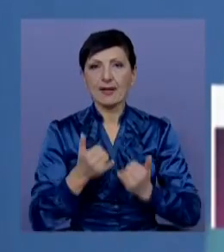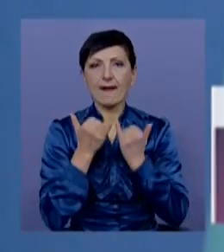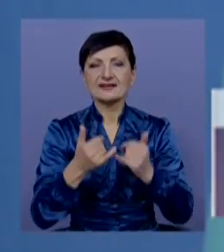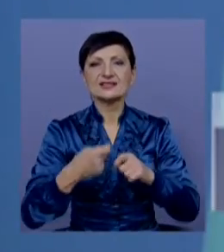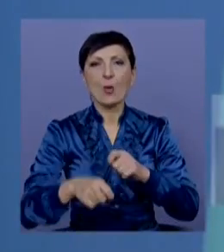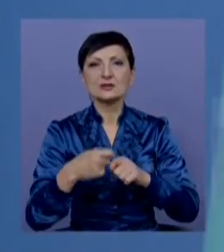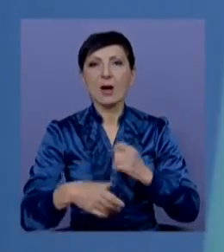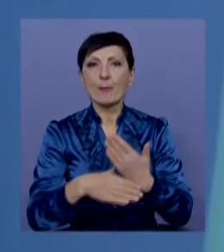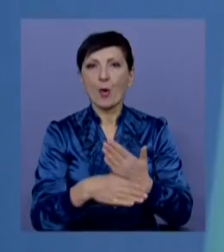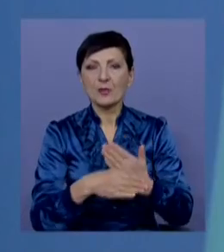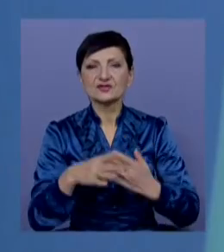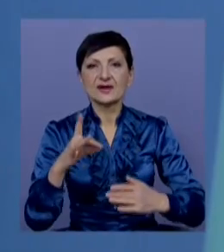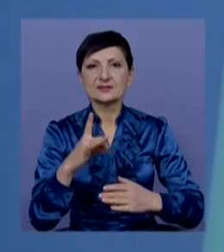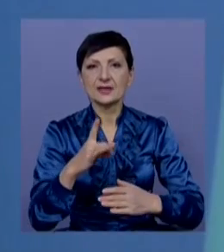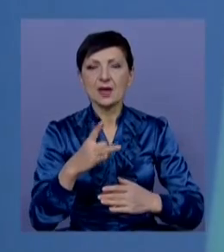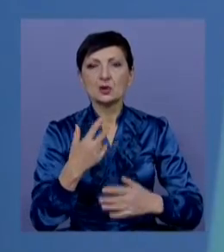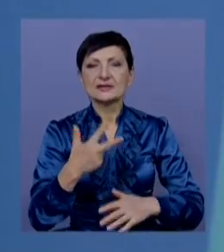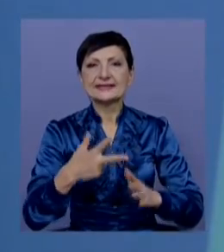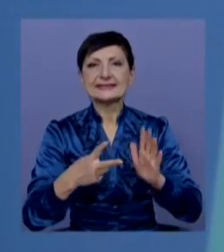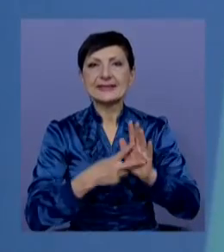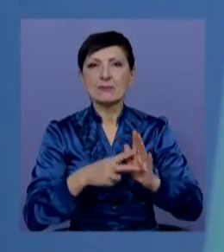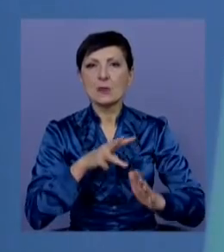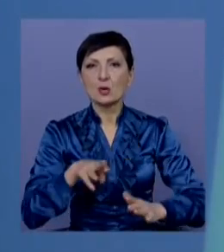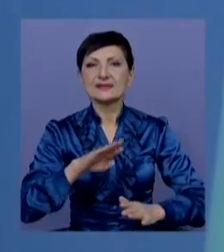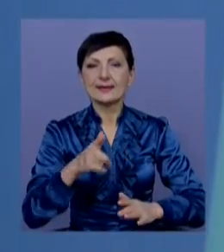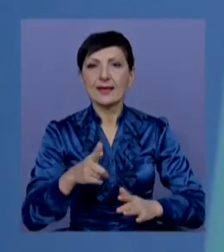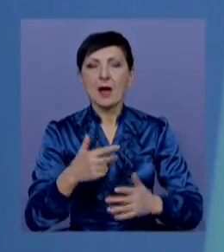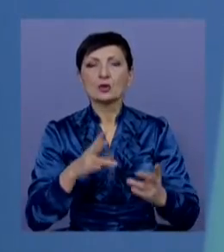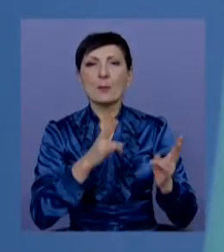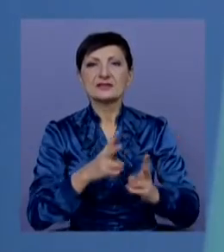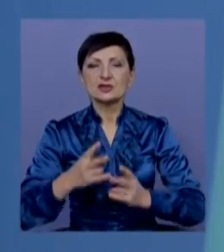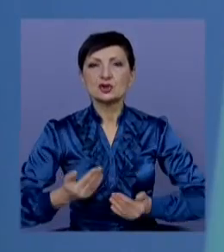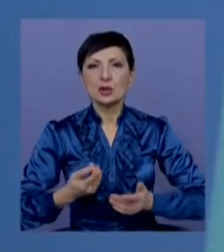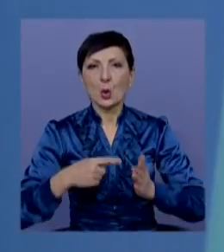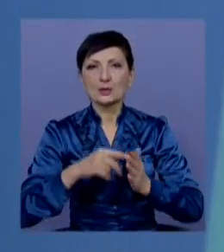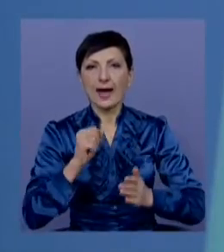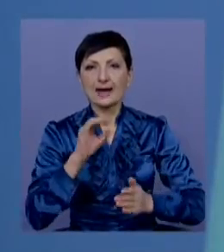спонсорская помощь в размере 37 миллионов тенге пострадавшим жителям города Арыс.